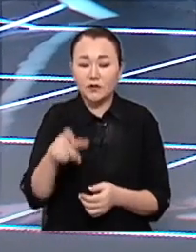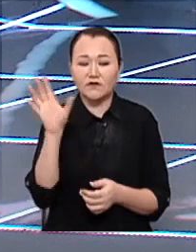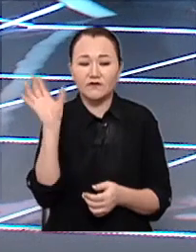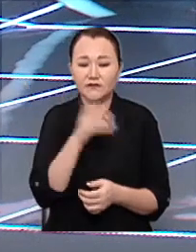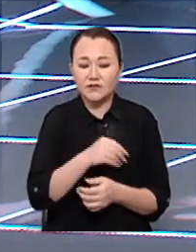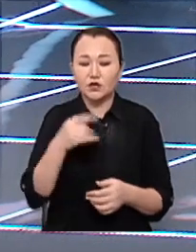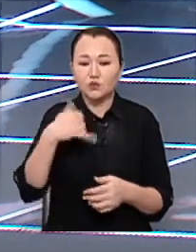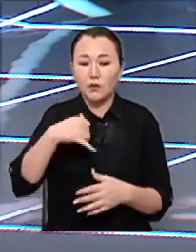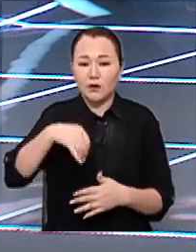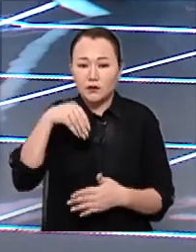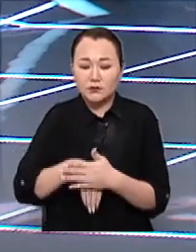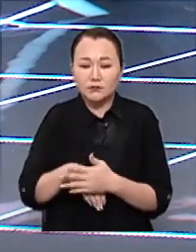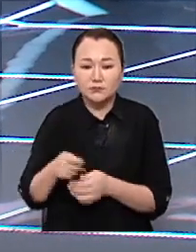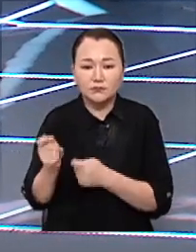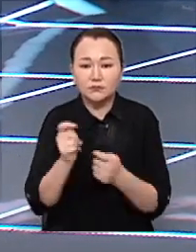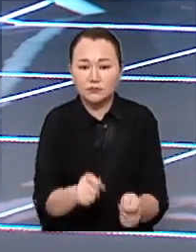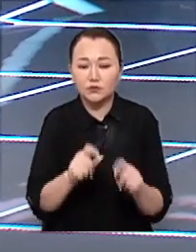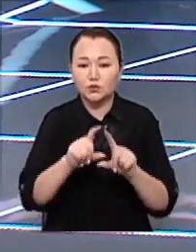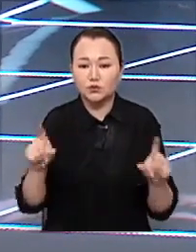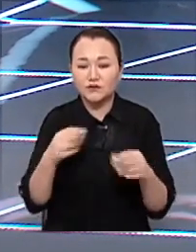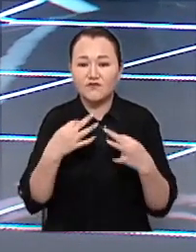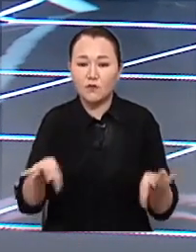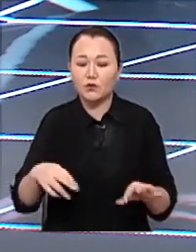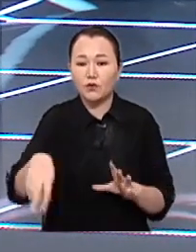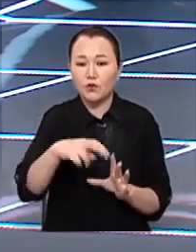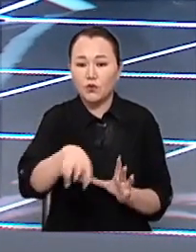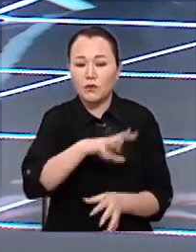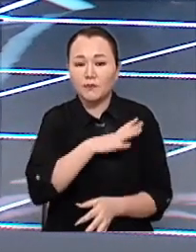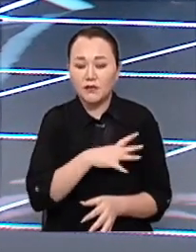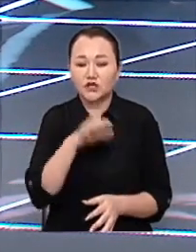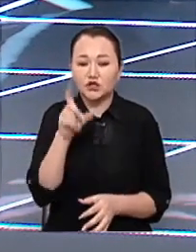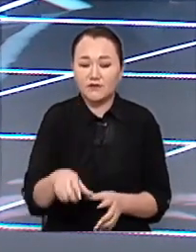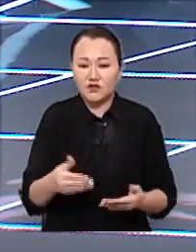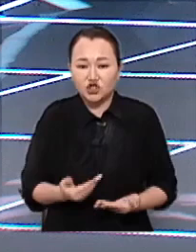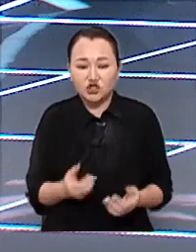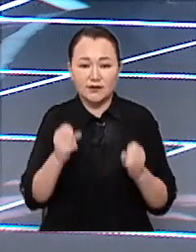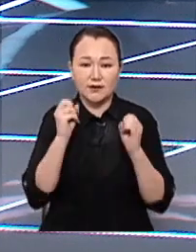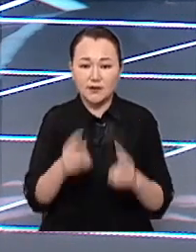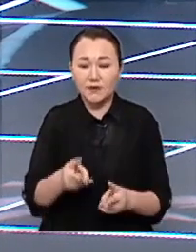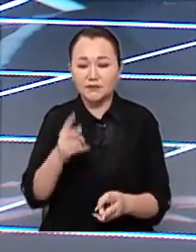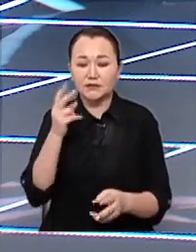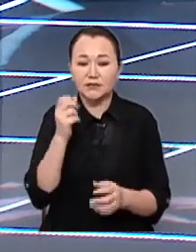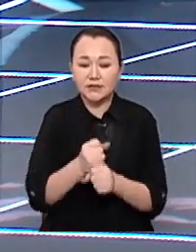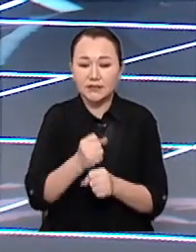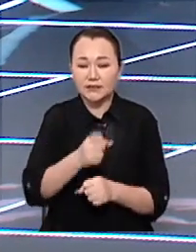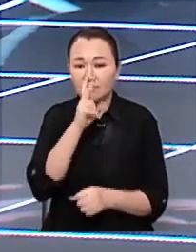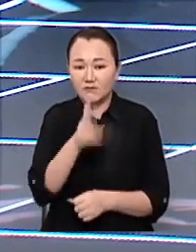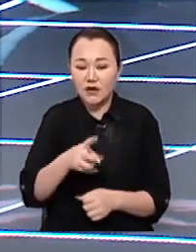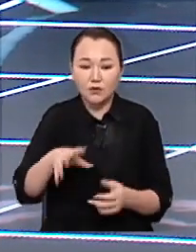барлығын сөмкесіне салып кіріп, мектептің ішінде емін-еркін жүрген. Ал адам өміріне қауіп төндірген оқушының 2 жылдан